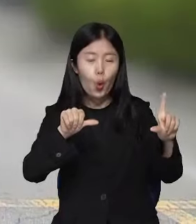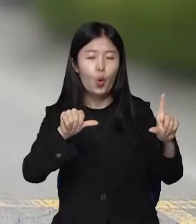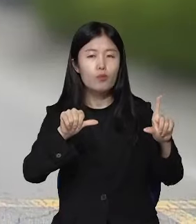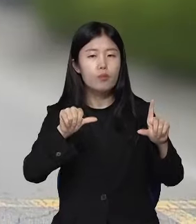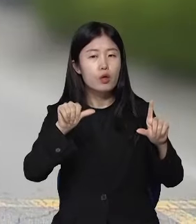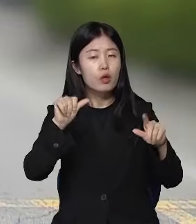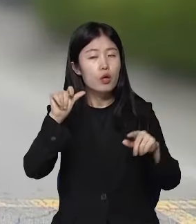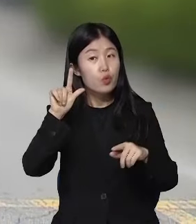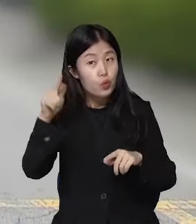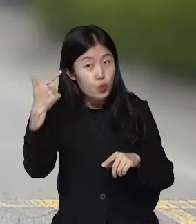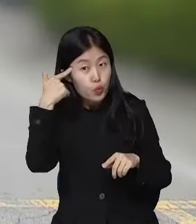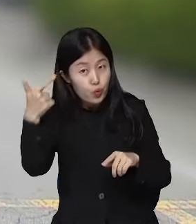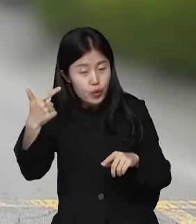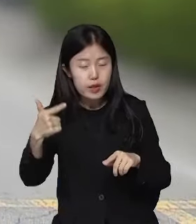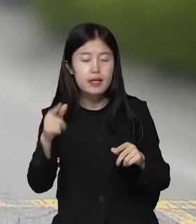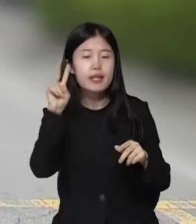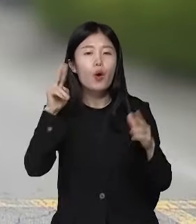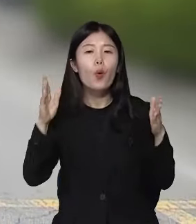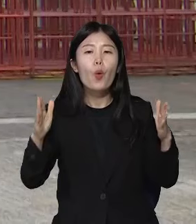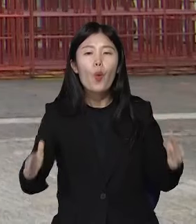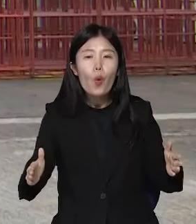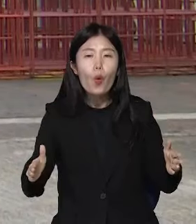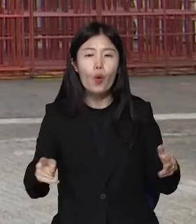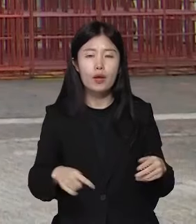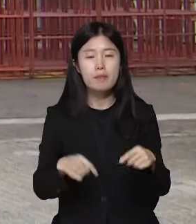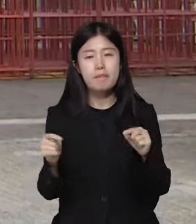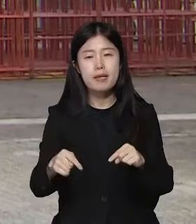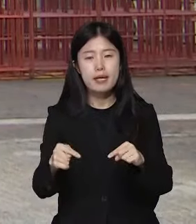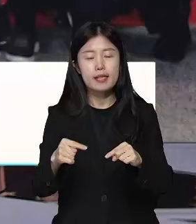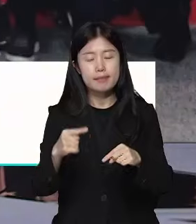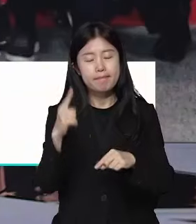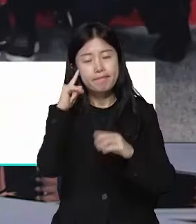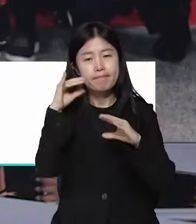잠정 합의안에 대한 수용 여부를 정하기로 했습니다.